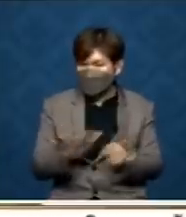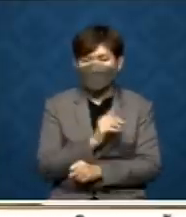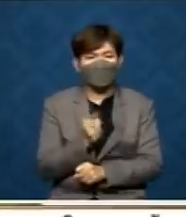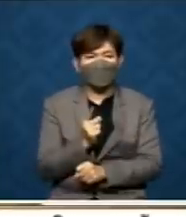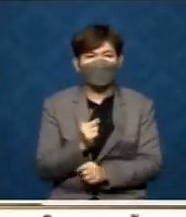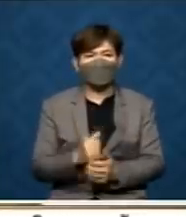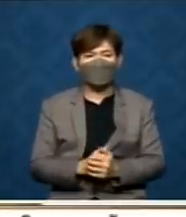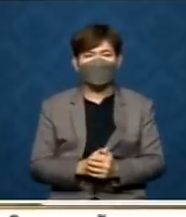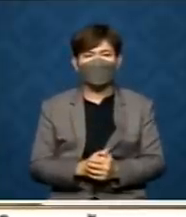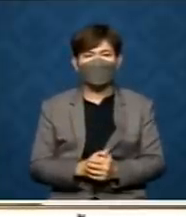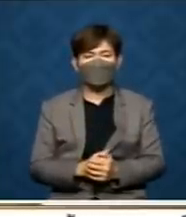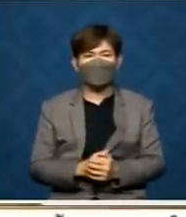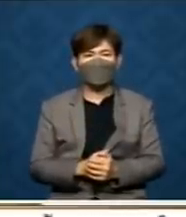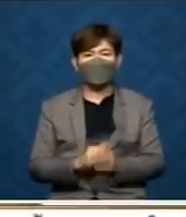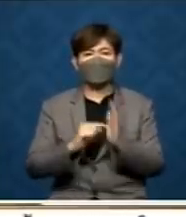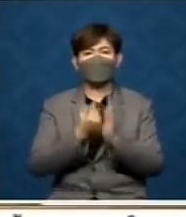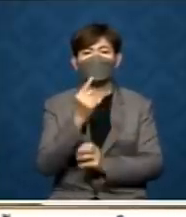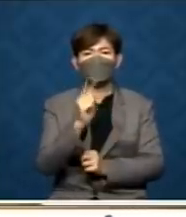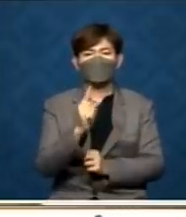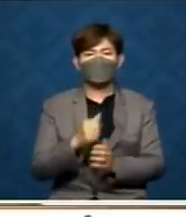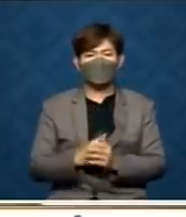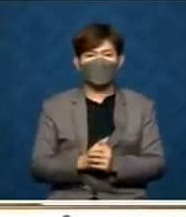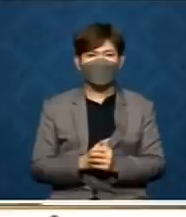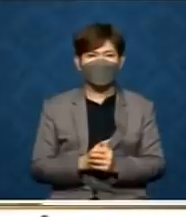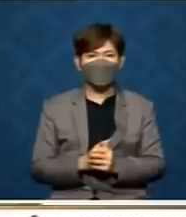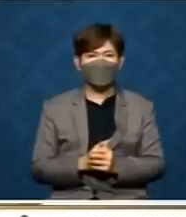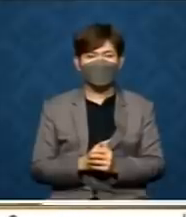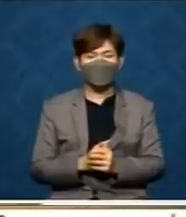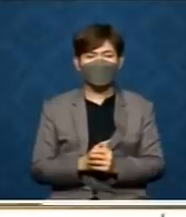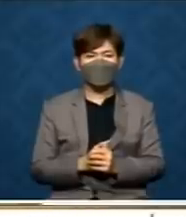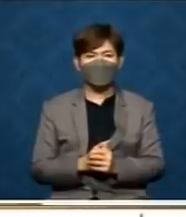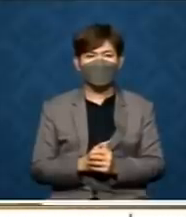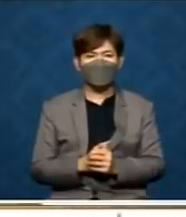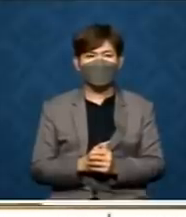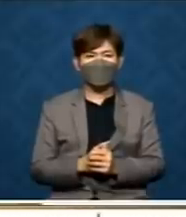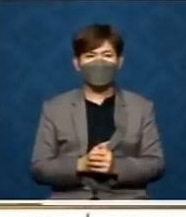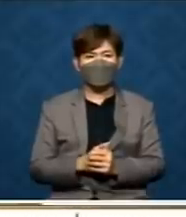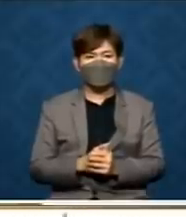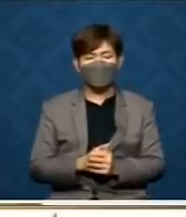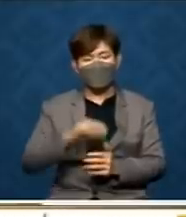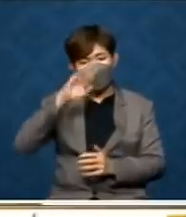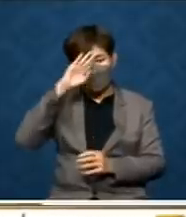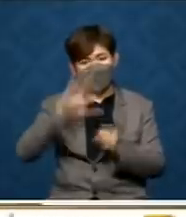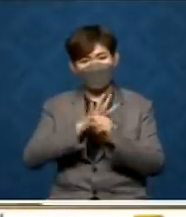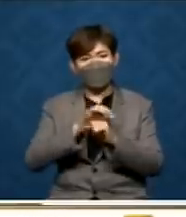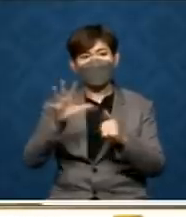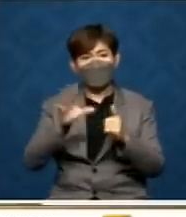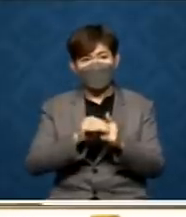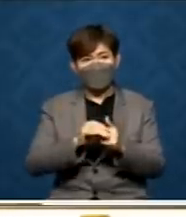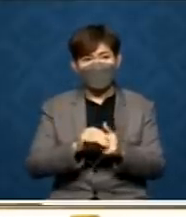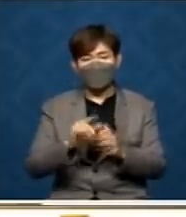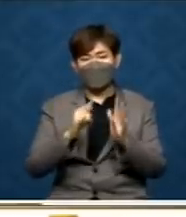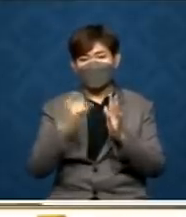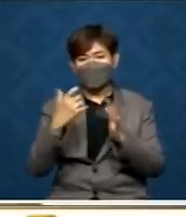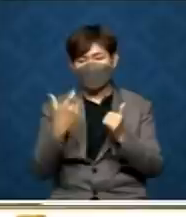ความเรามาเริ่มอย่างนี้ครับแต่พอเริ่มมีเรื่องป่วยเข้ามาวัคซีนตอนแรก